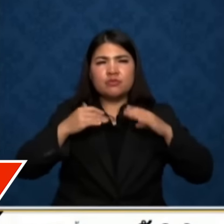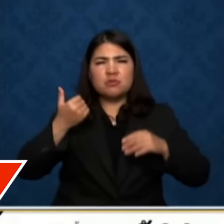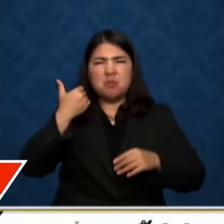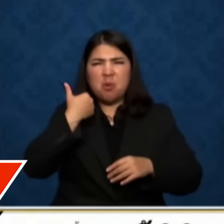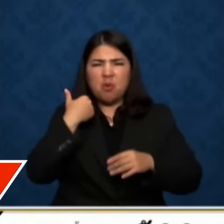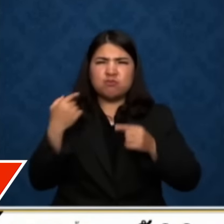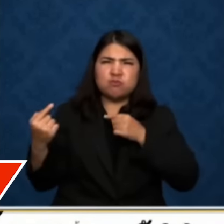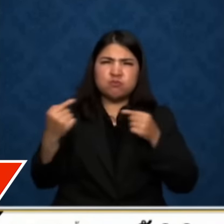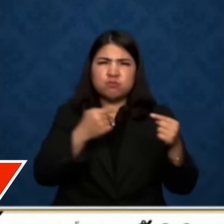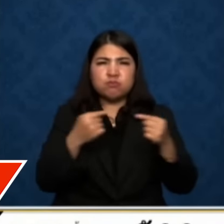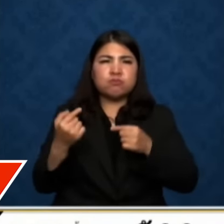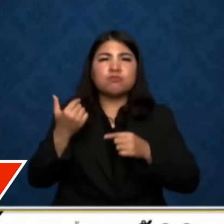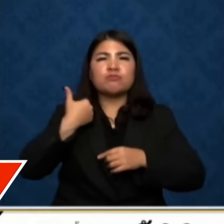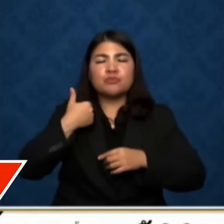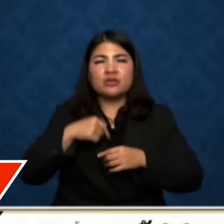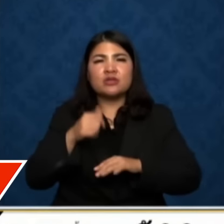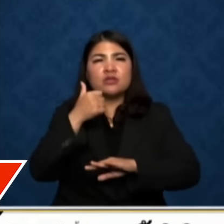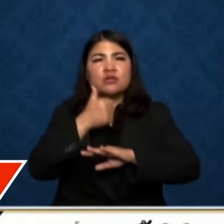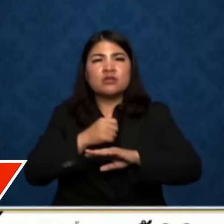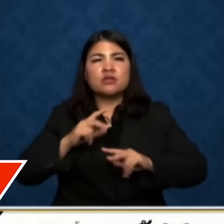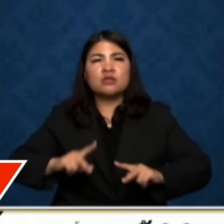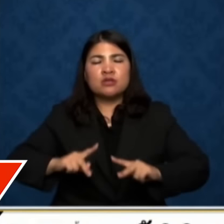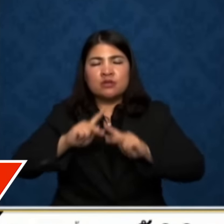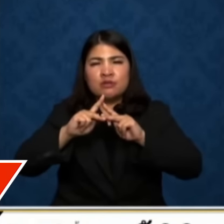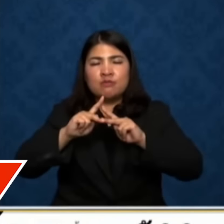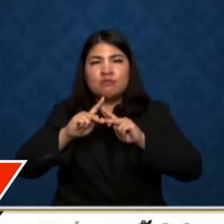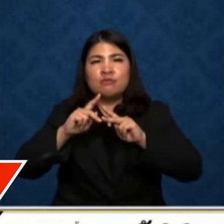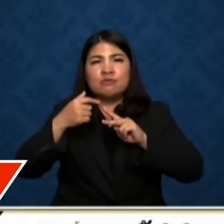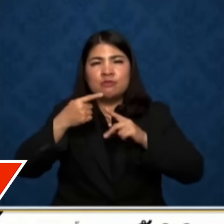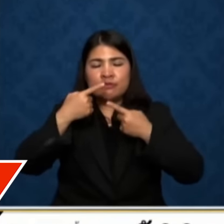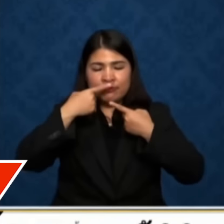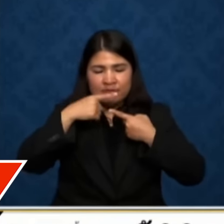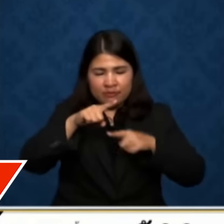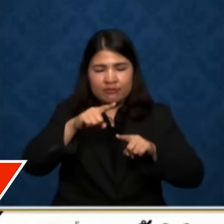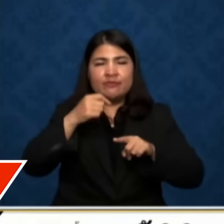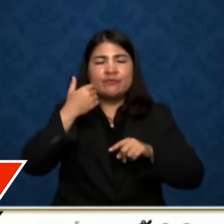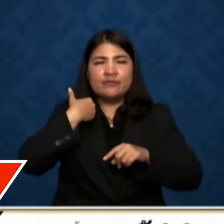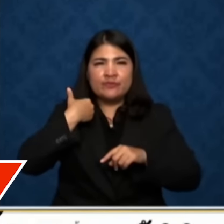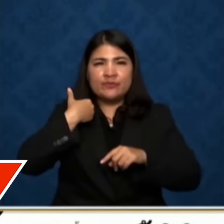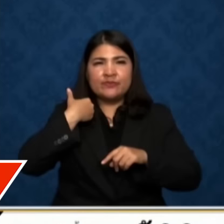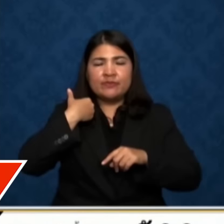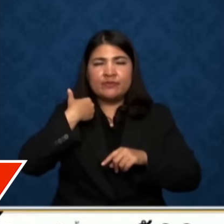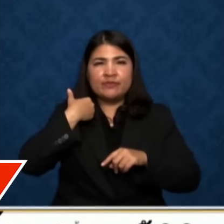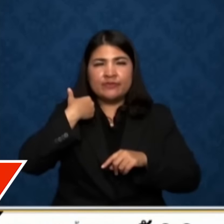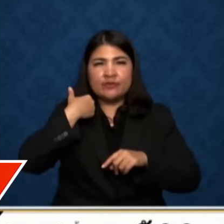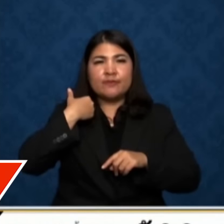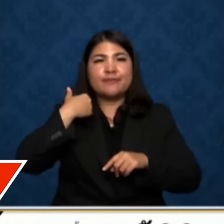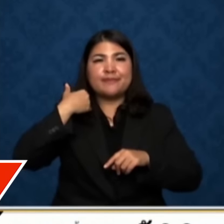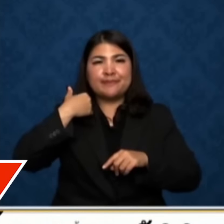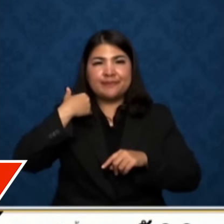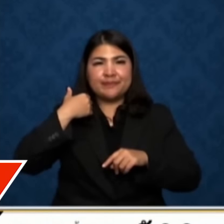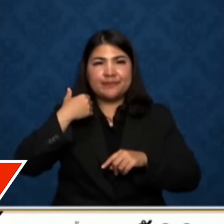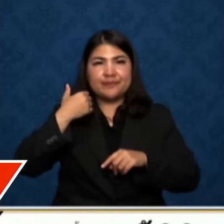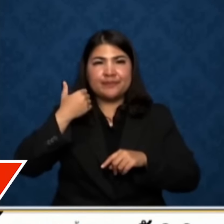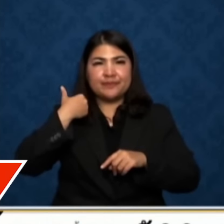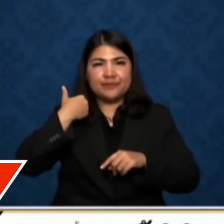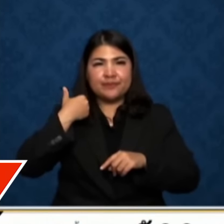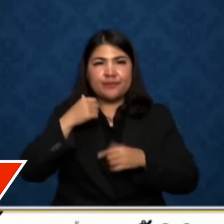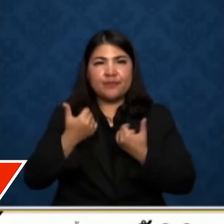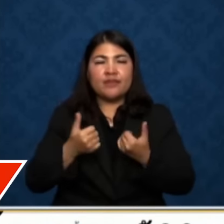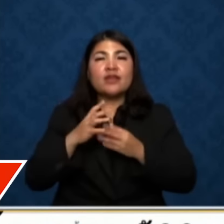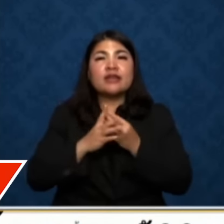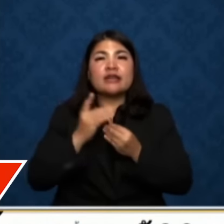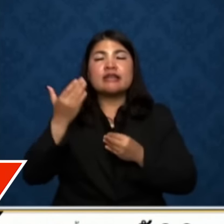งกันมากมายแล้วก็ท่านรัฐมนตรีเนี่ยท่านตอบแล้วยังท่านตอบกับเพื่อนสมาชิกรังสิมันขอโทษอภัยที่เปิดเอ่ยงานพลาดนะครับเมื่อสัปด